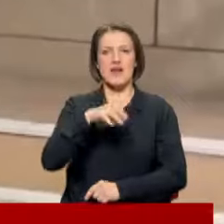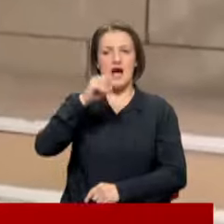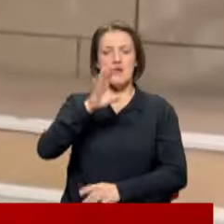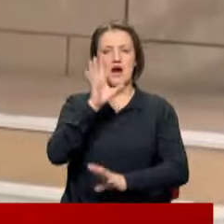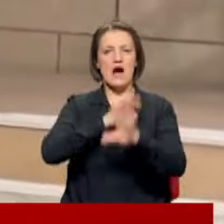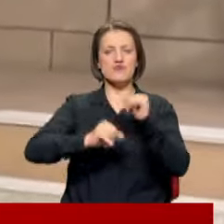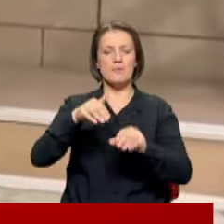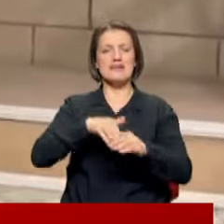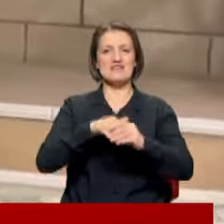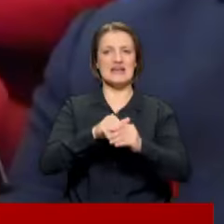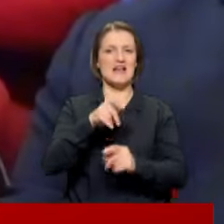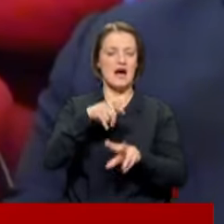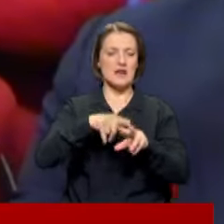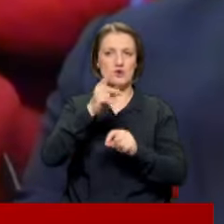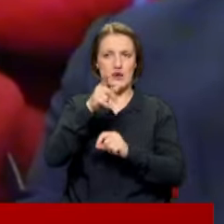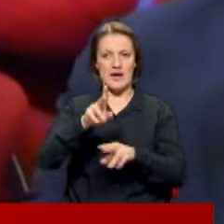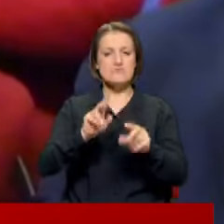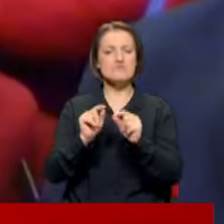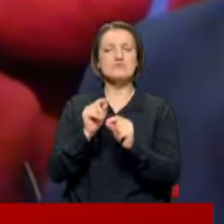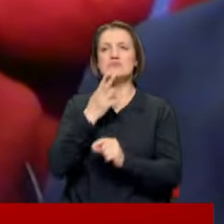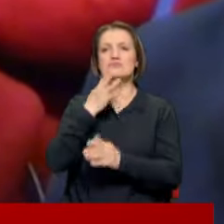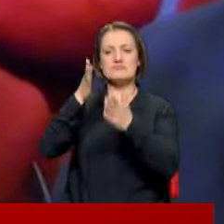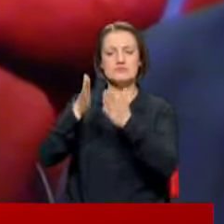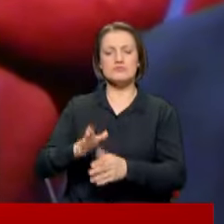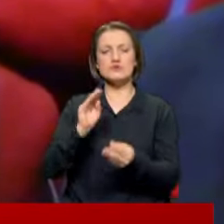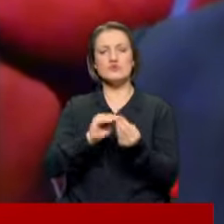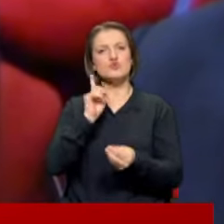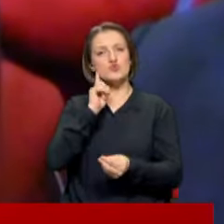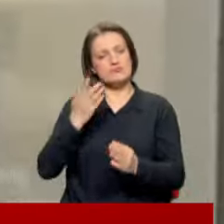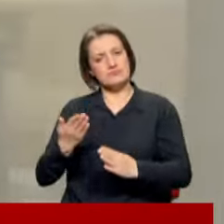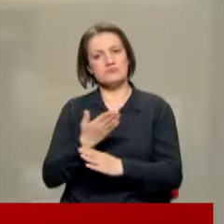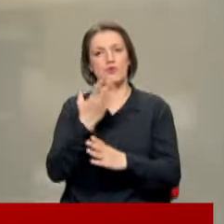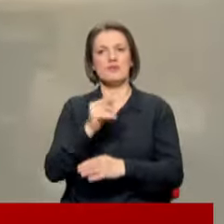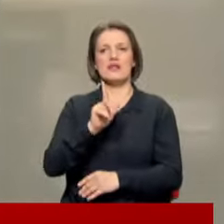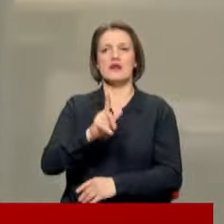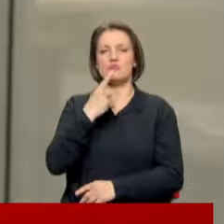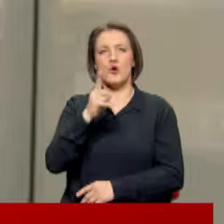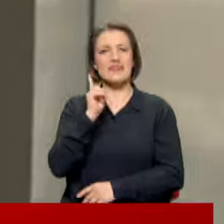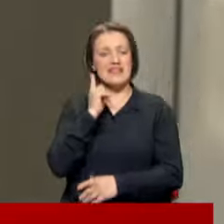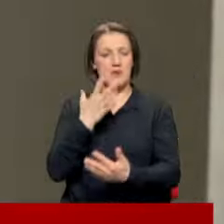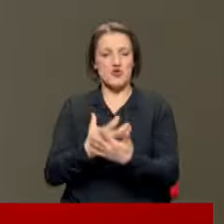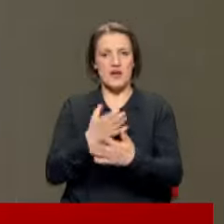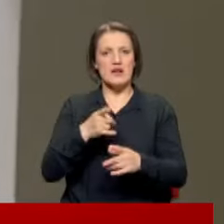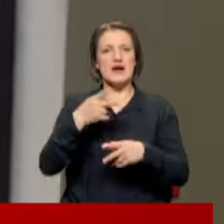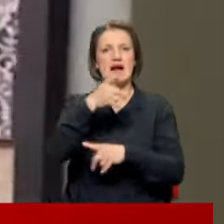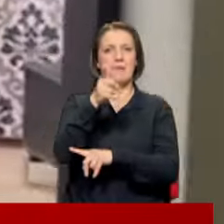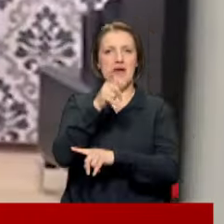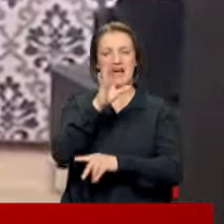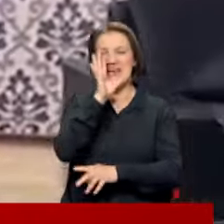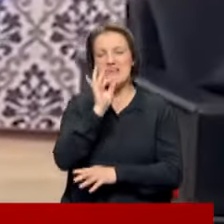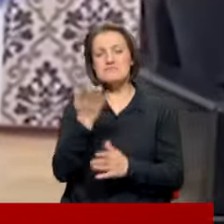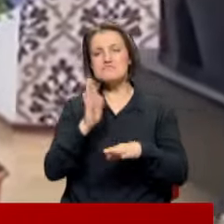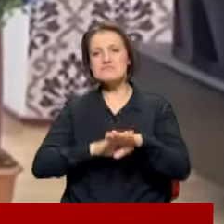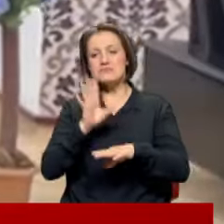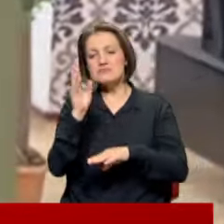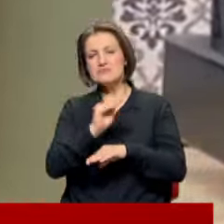Afyon Milletvekili Ali Özkaya da Burcu Köksal'ı suç duyurusunda bulunmaya çağırdı. O dinleme cihazları ve kameralar kim